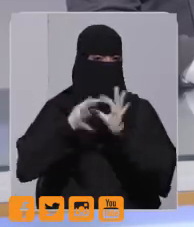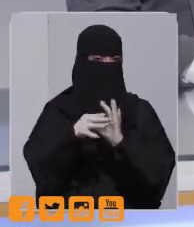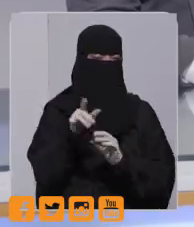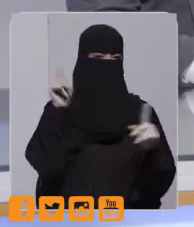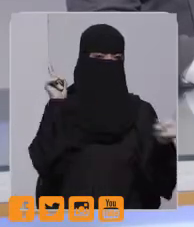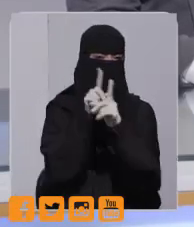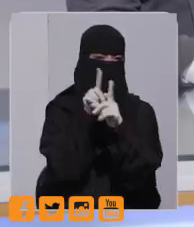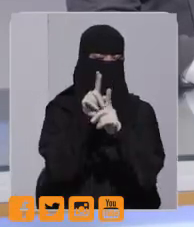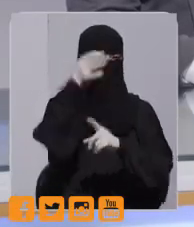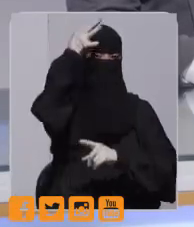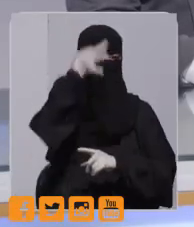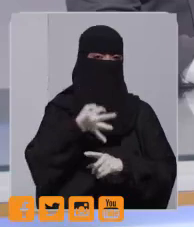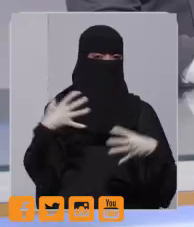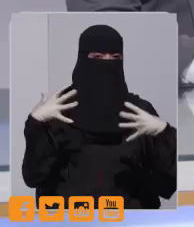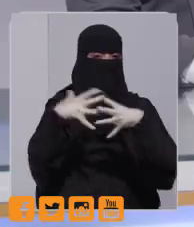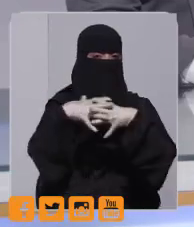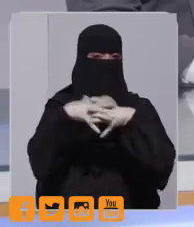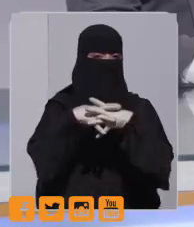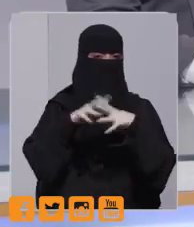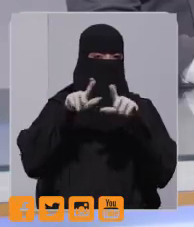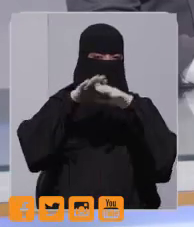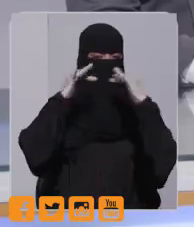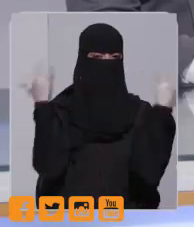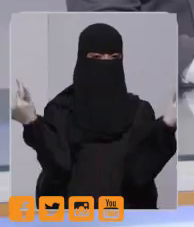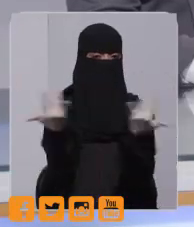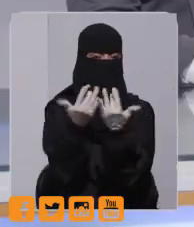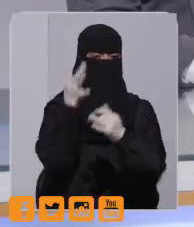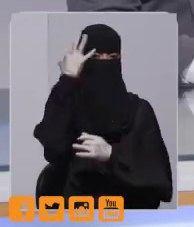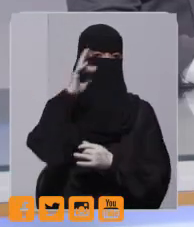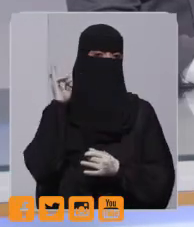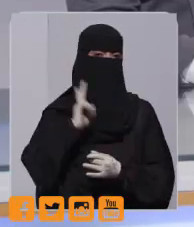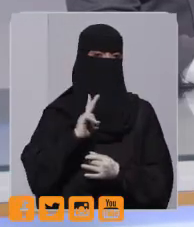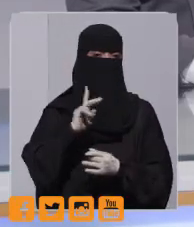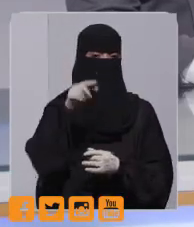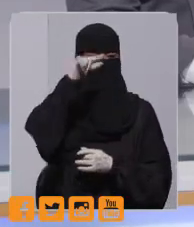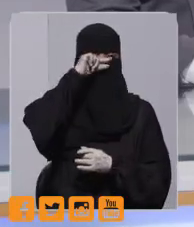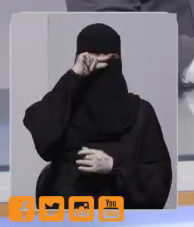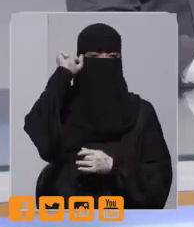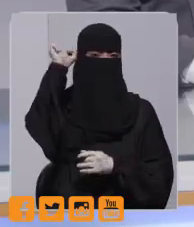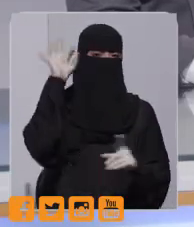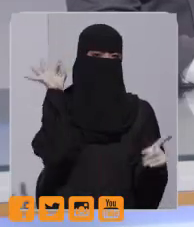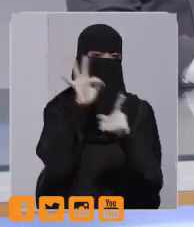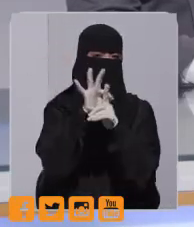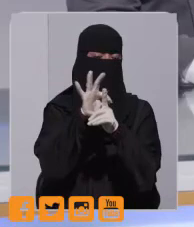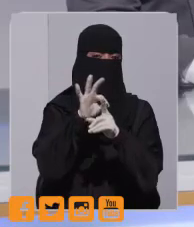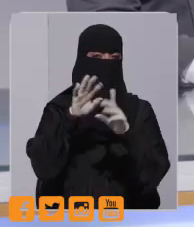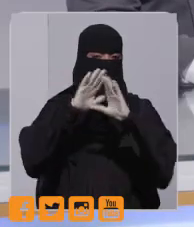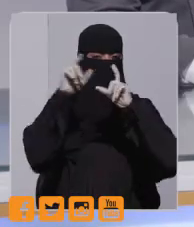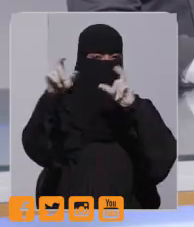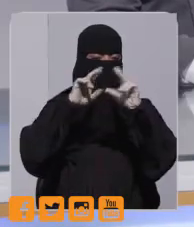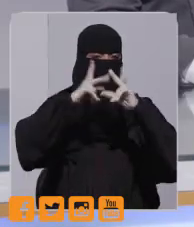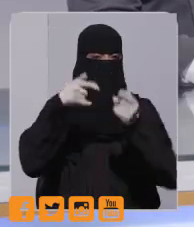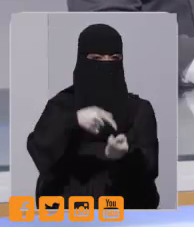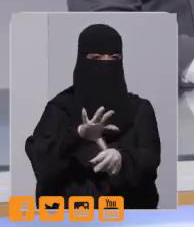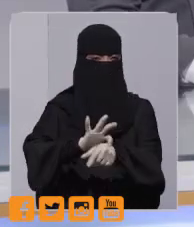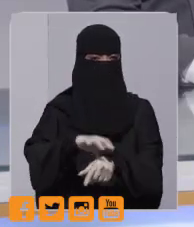لقائه على هامش مشاركته في القمه العالميه للحكومات بدبي المدير التنفيذي لمجموعه البنك الدوليه دكتور